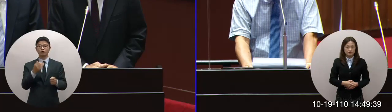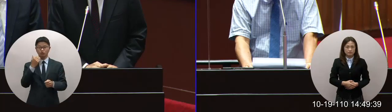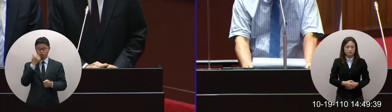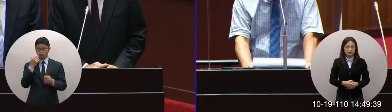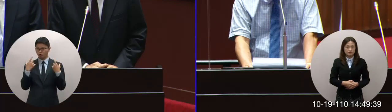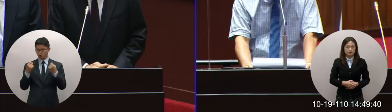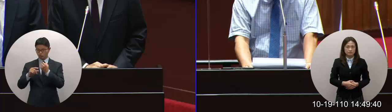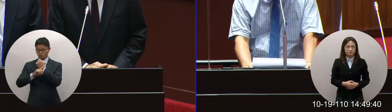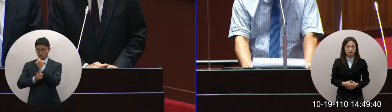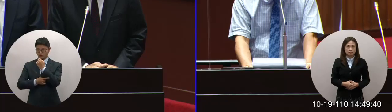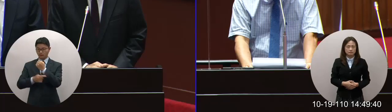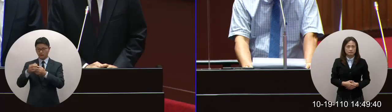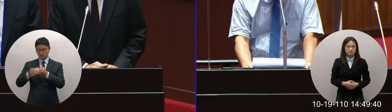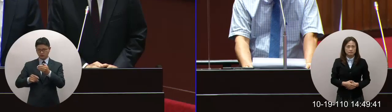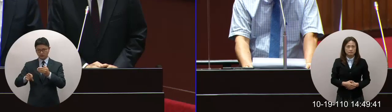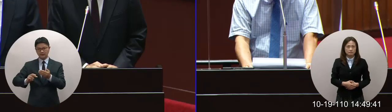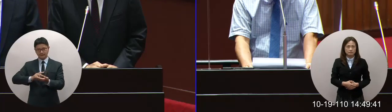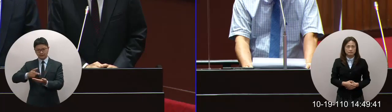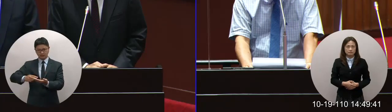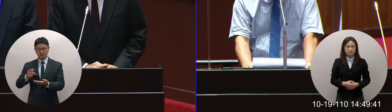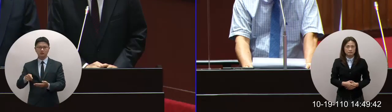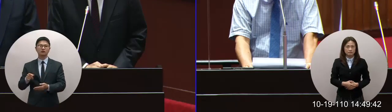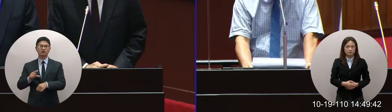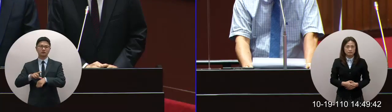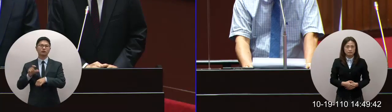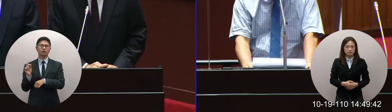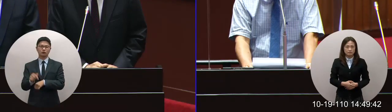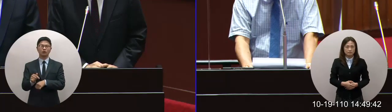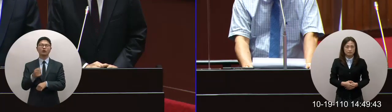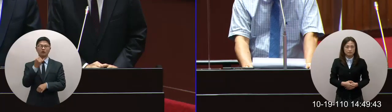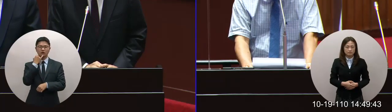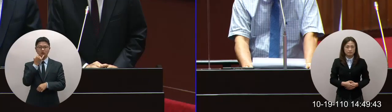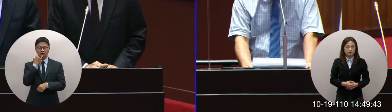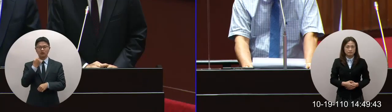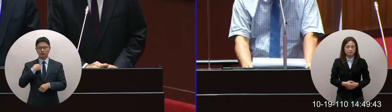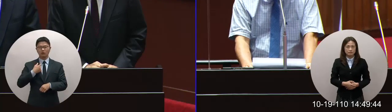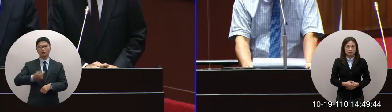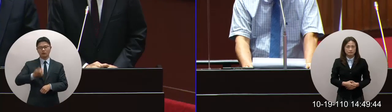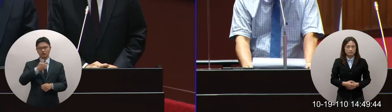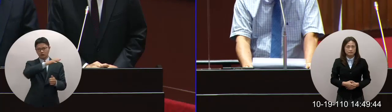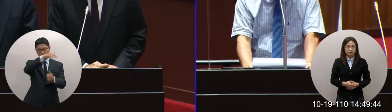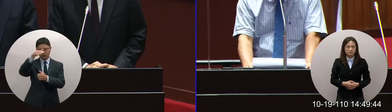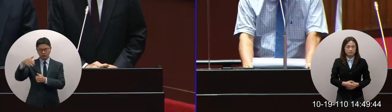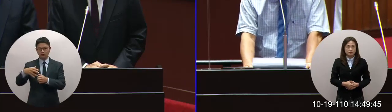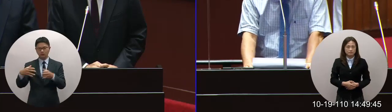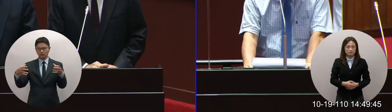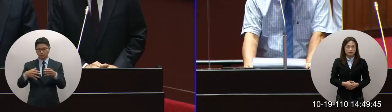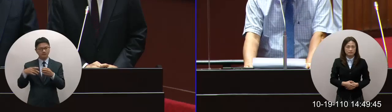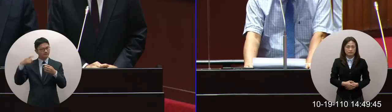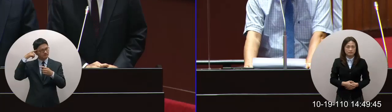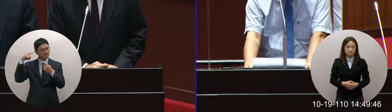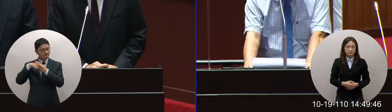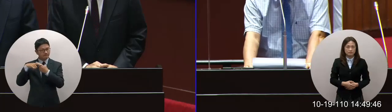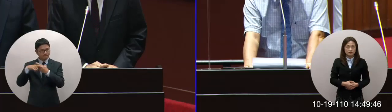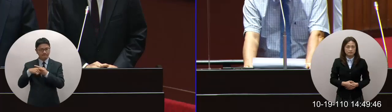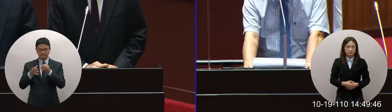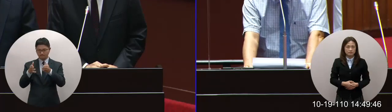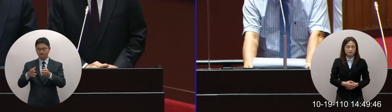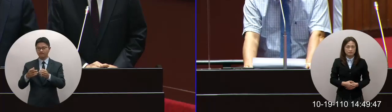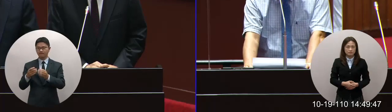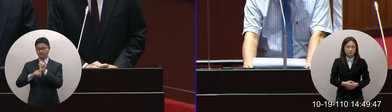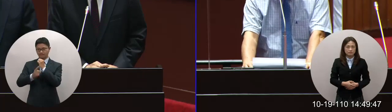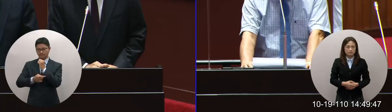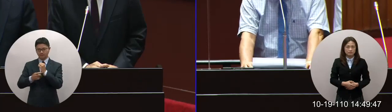做修正啊会比较快速一点，我们会尽快的来会诊各方的意见啊来完成修法的